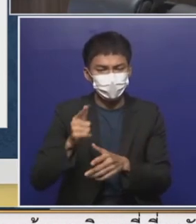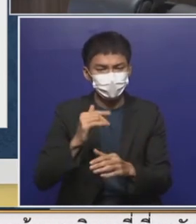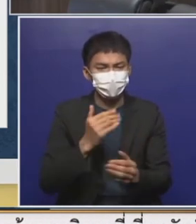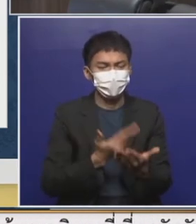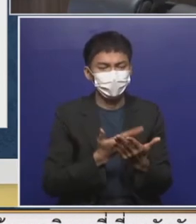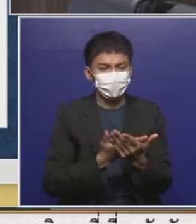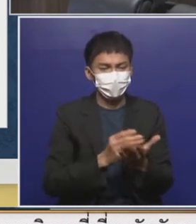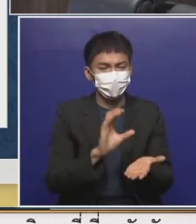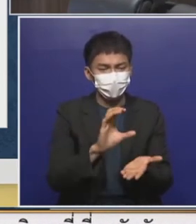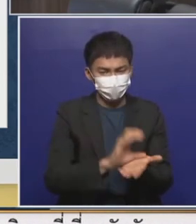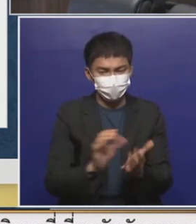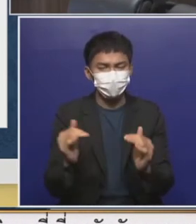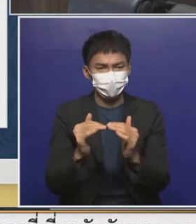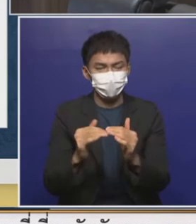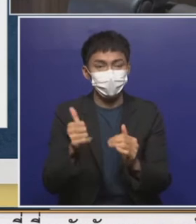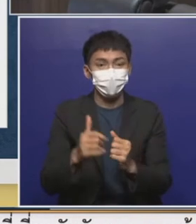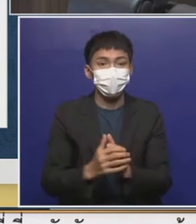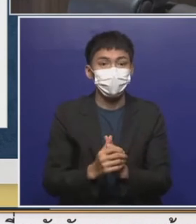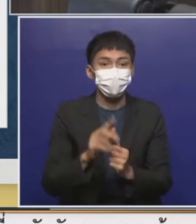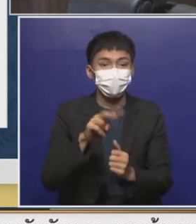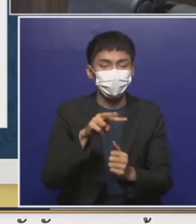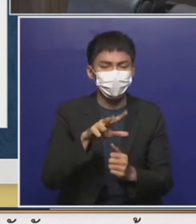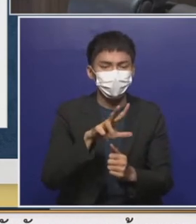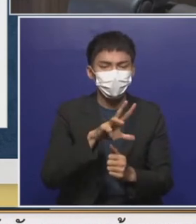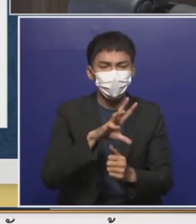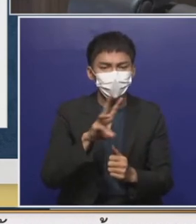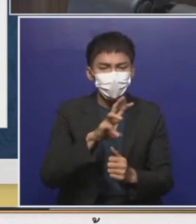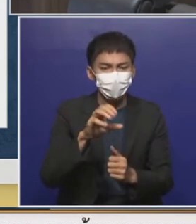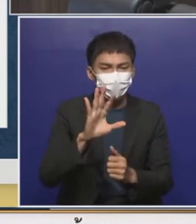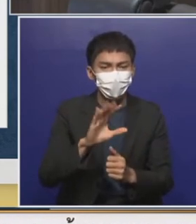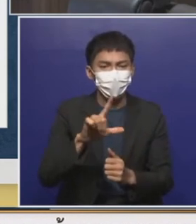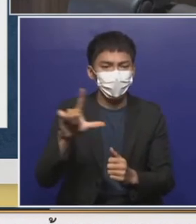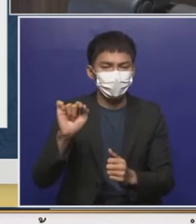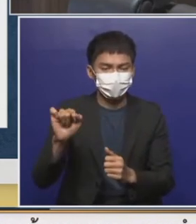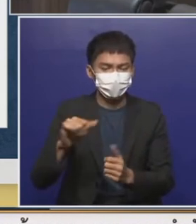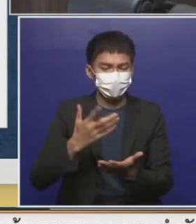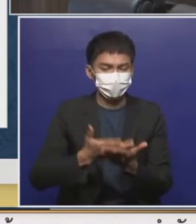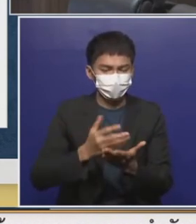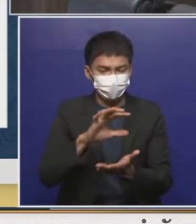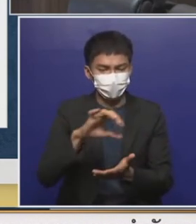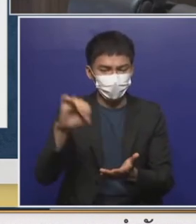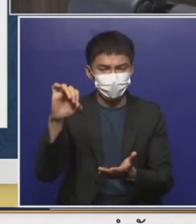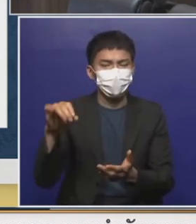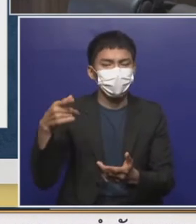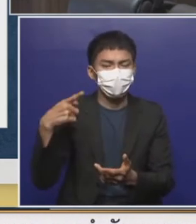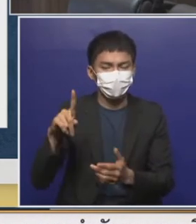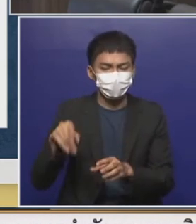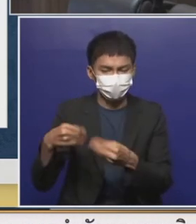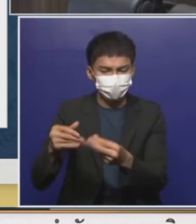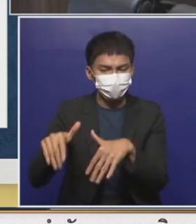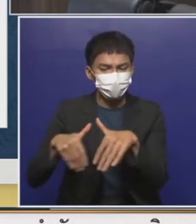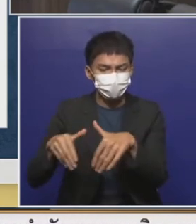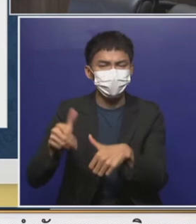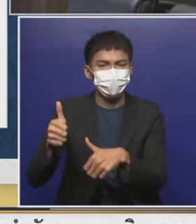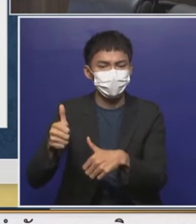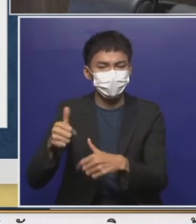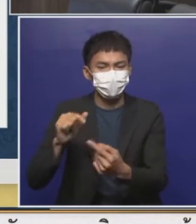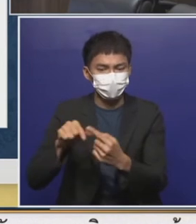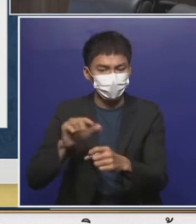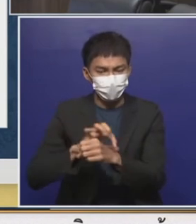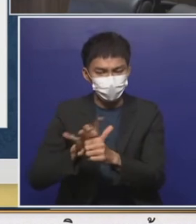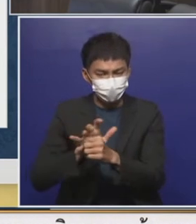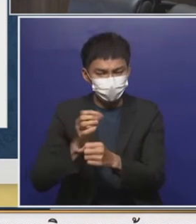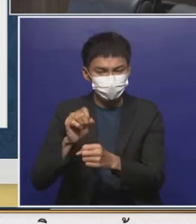เงิน 2,678 ล้านบาทนี้จะสามารถนำไปใช้ประโยชน์ให้กับประชาชนในสถานการณ์การแพร่ระบาดของโรคโควิ